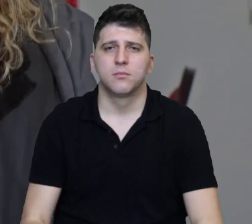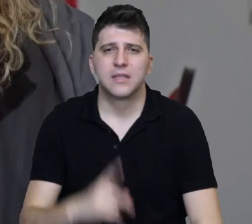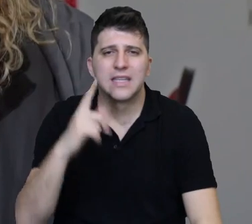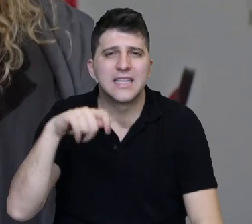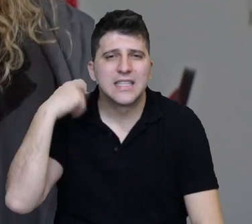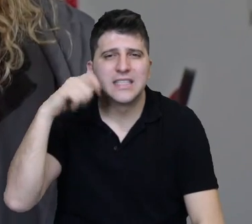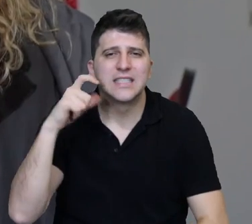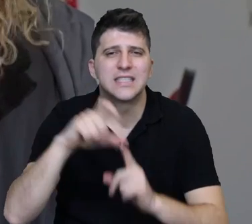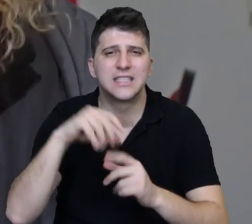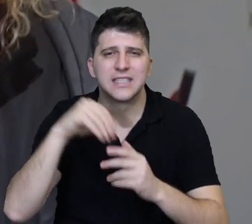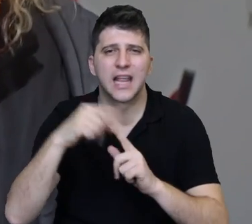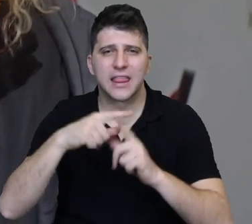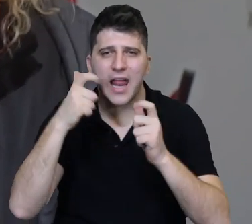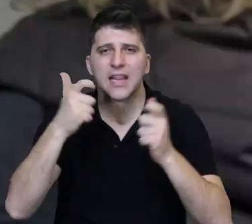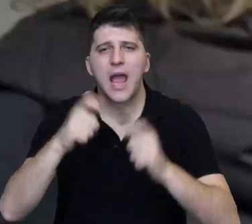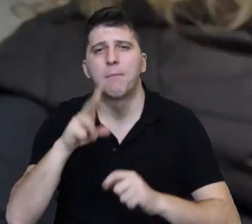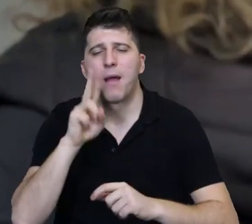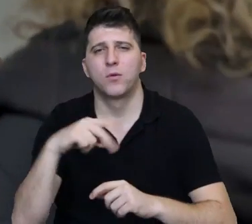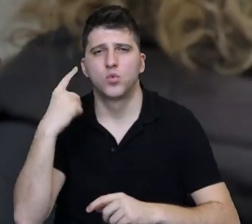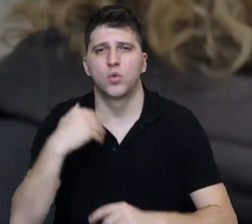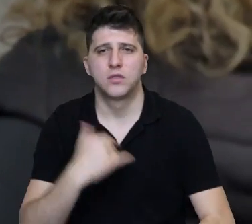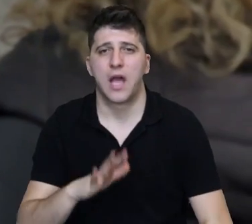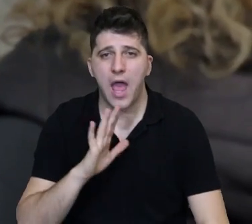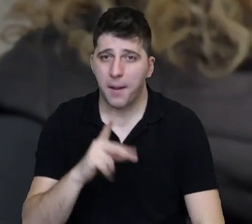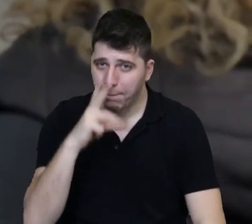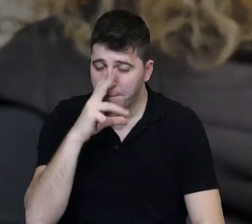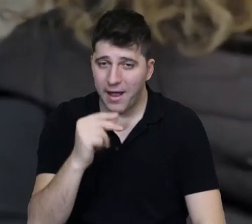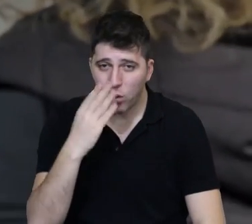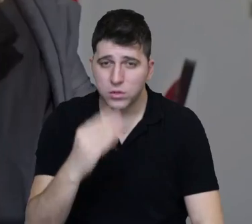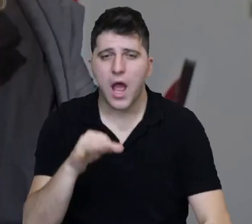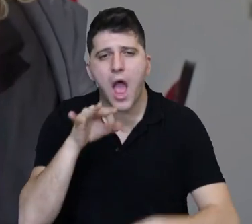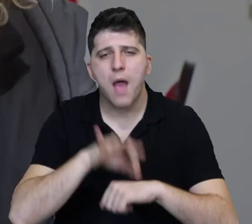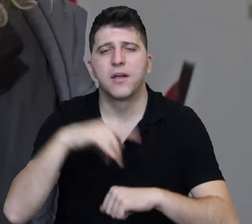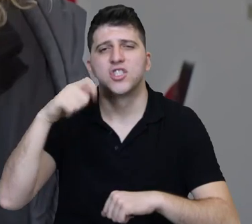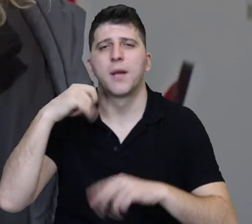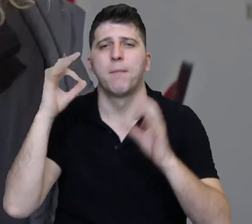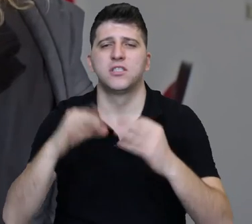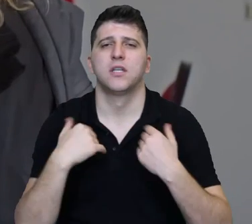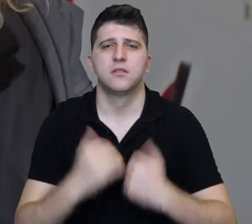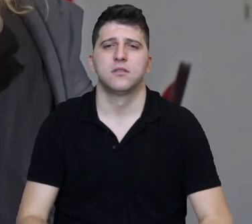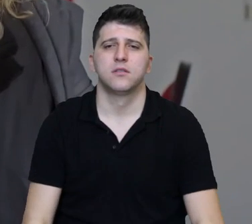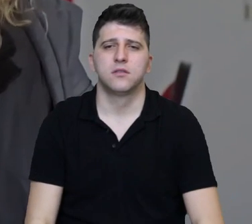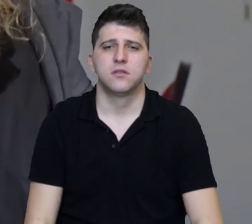için Taraklı'ya mekan bakmaya geldik. Eğer beğenirsek hemen çekimlere başlayacağız.